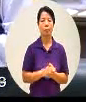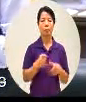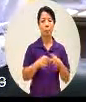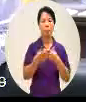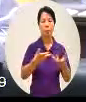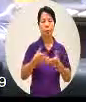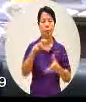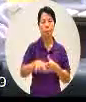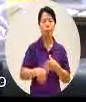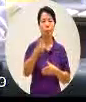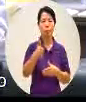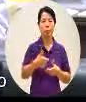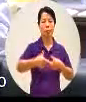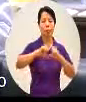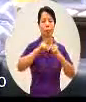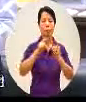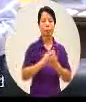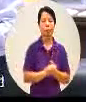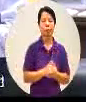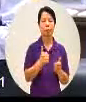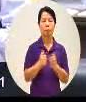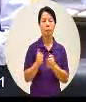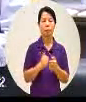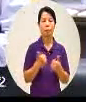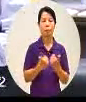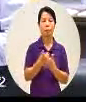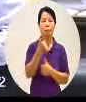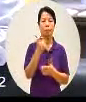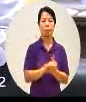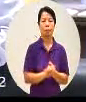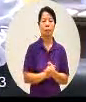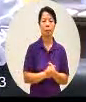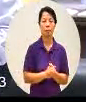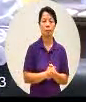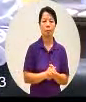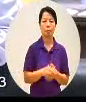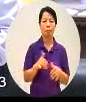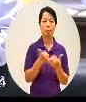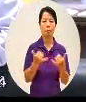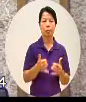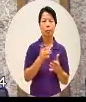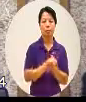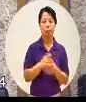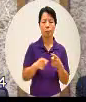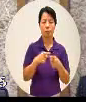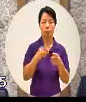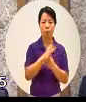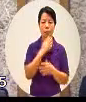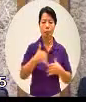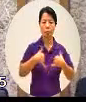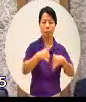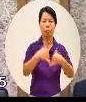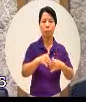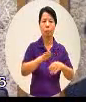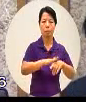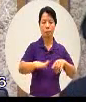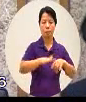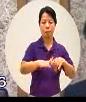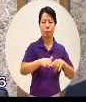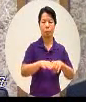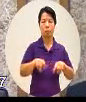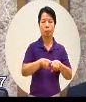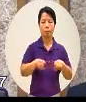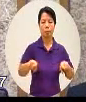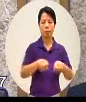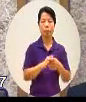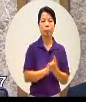公务局长， 哎，公务局长 呢？谢谢议长啊，加官员报告，大概应该是路面的一个平整度